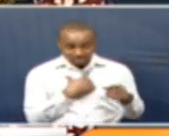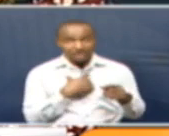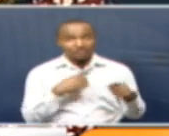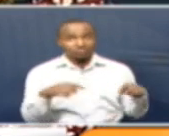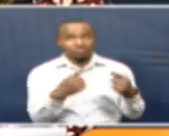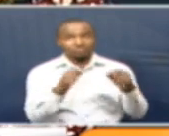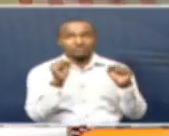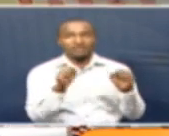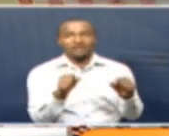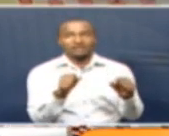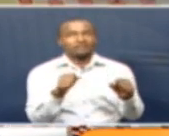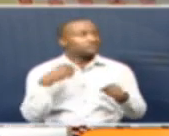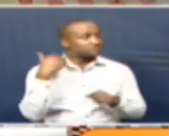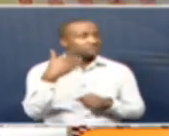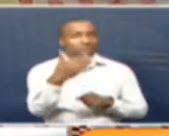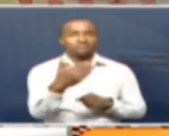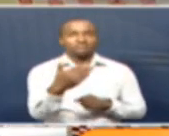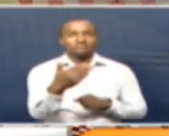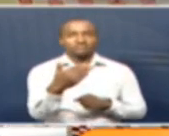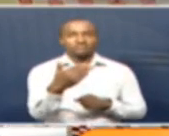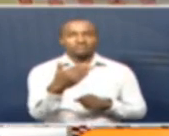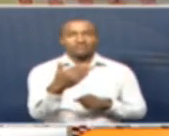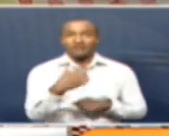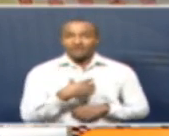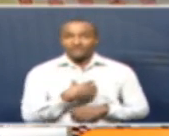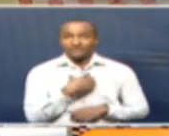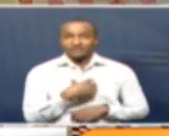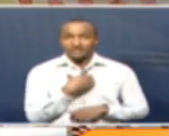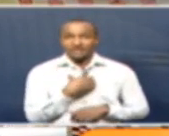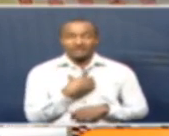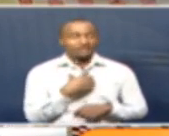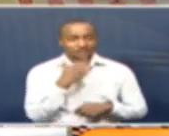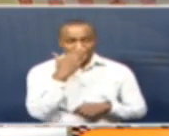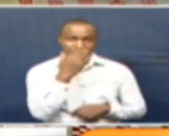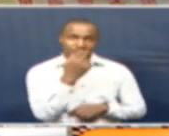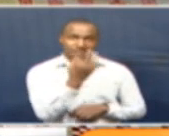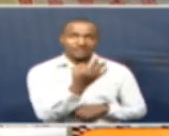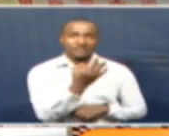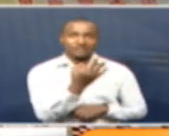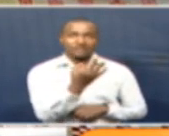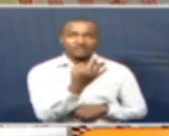nyumba, na ni mara kwa mara tu. Mgeni kawaida, mgeni